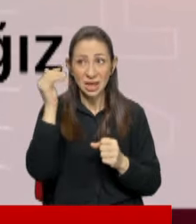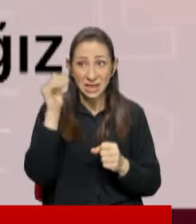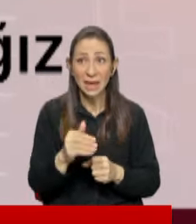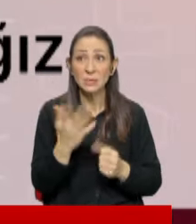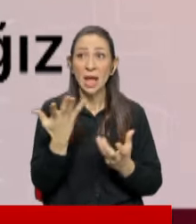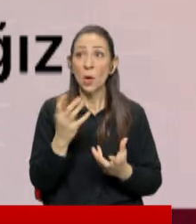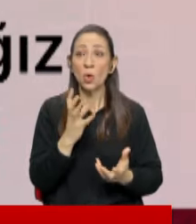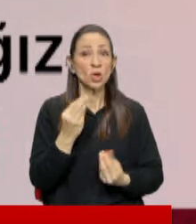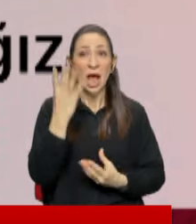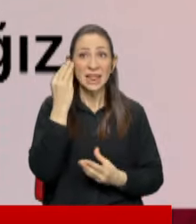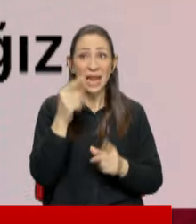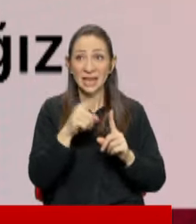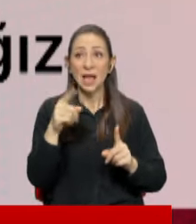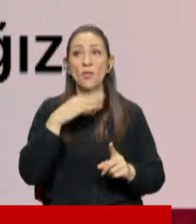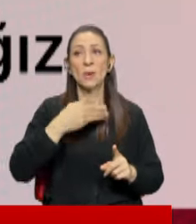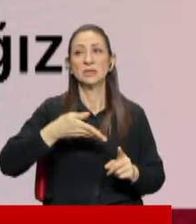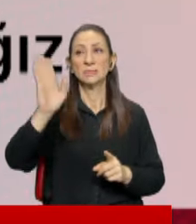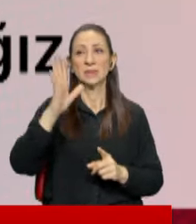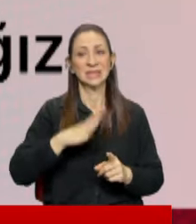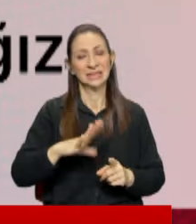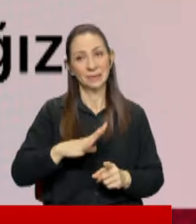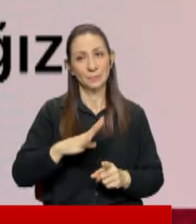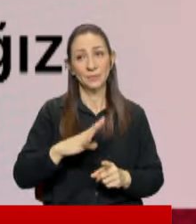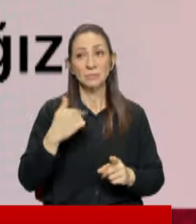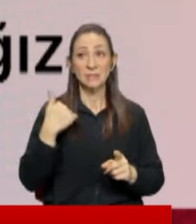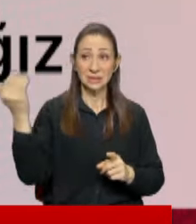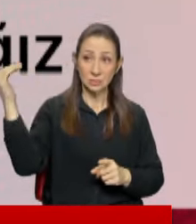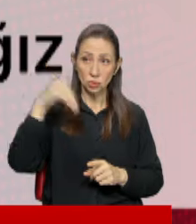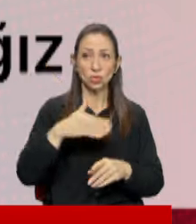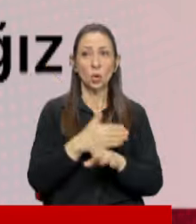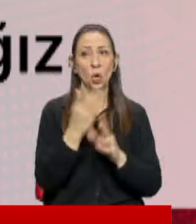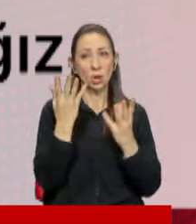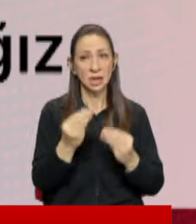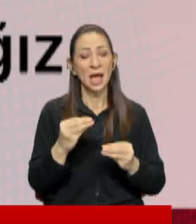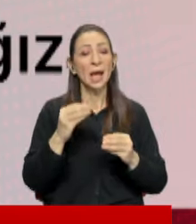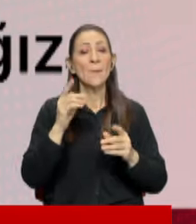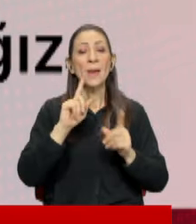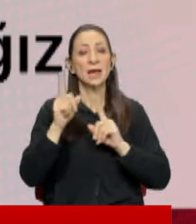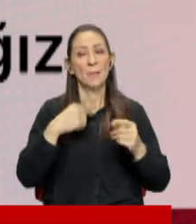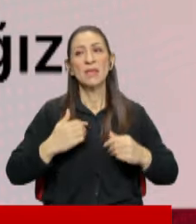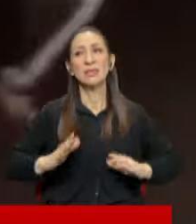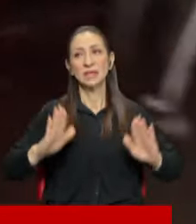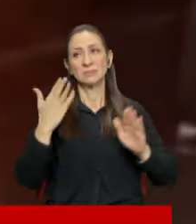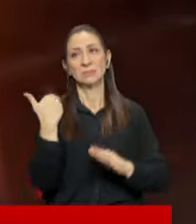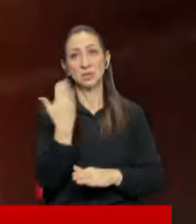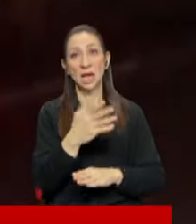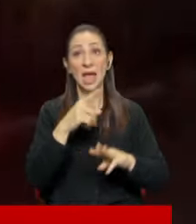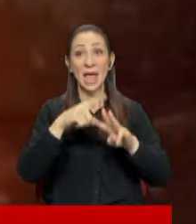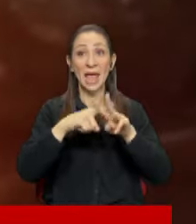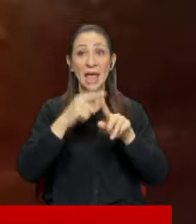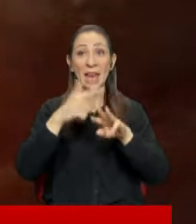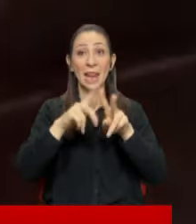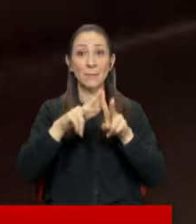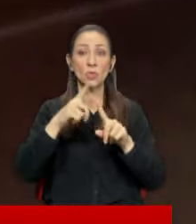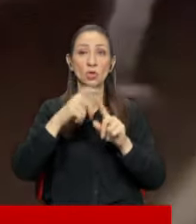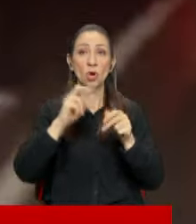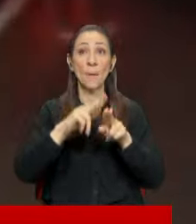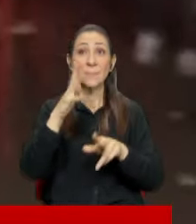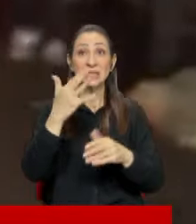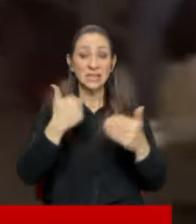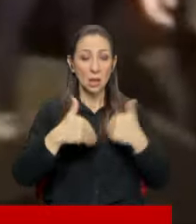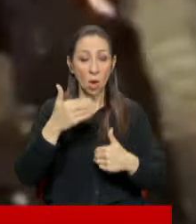mi diye ne olduğunu anlayana kadar yurt dışına çıkarmak istedim. Biz dönüp doğru olanı yapacağız ve adalete teslim olacağız. Eylem Tok 5 yaralıyı